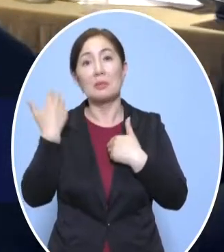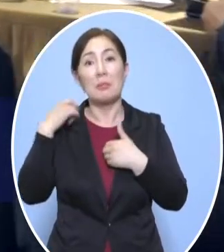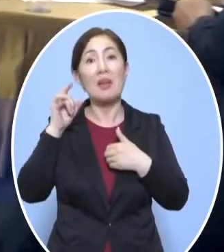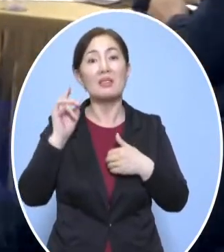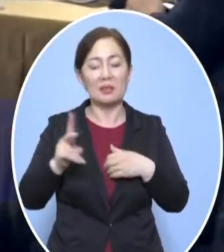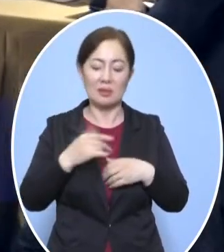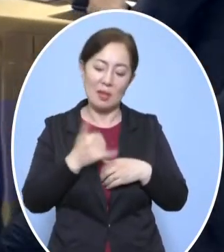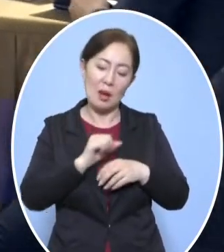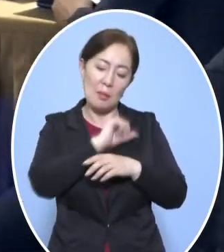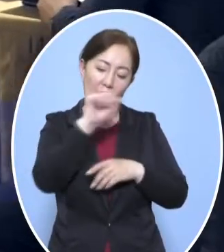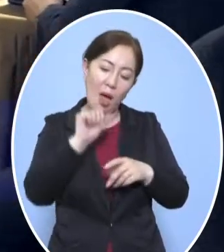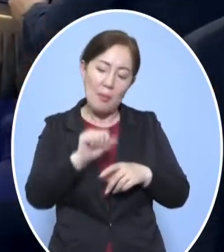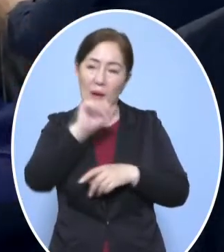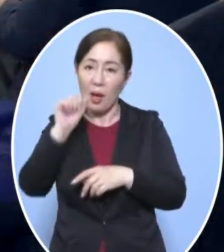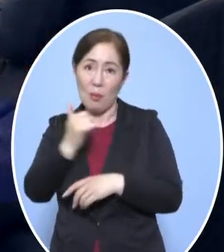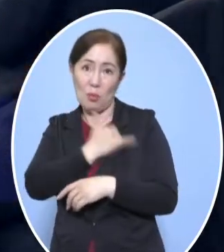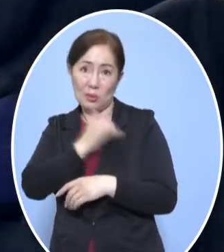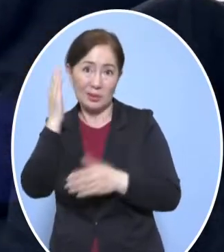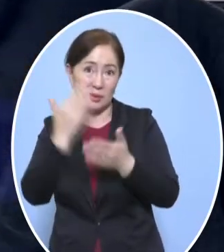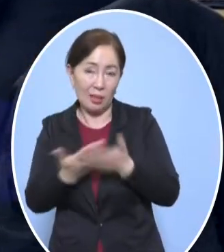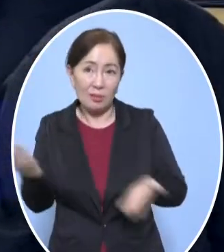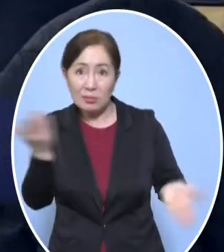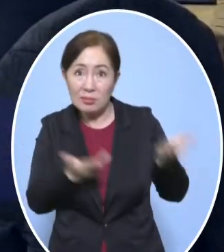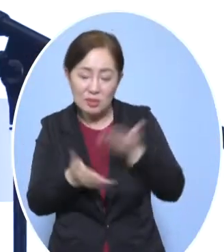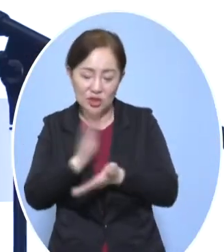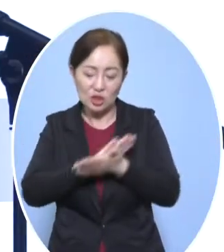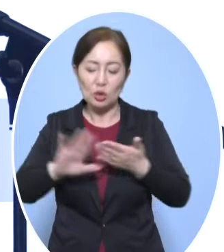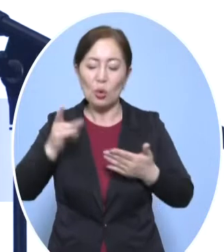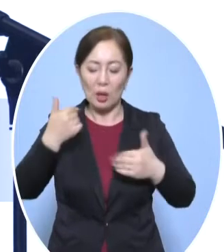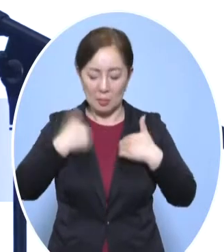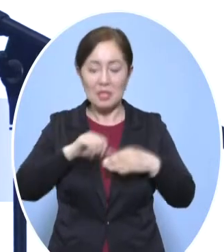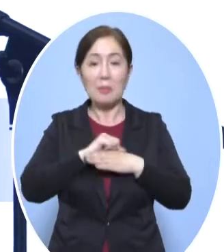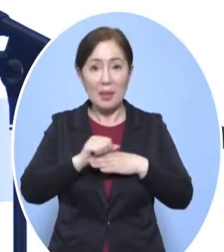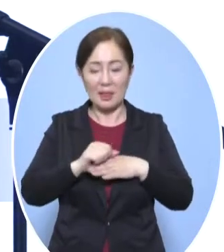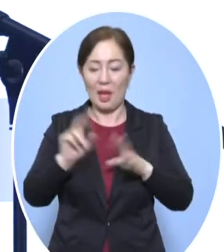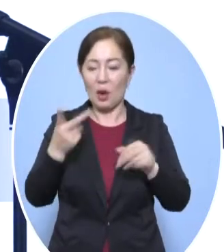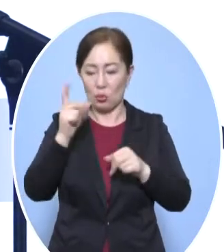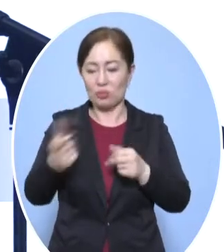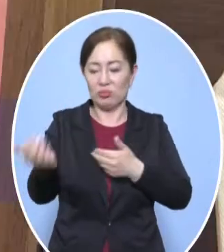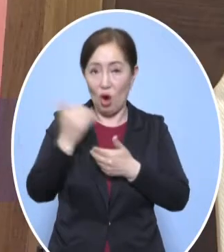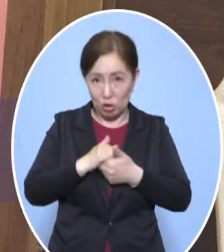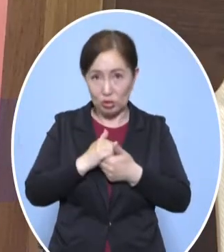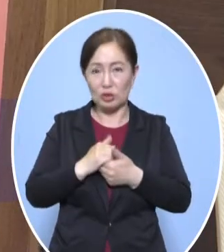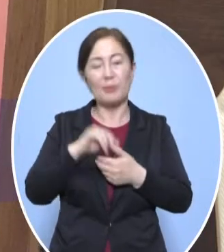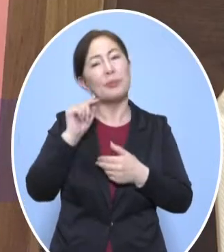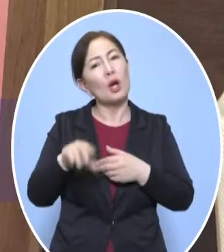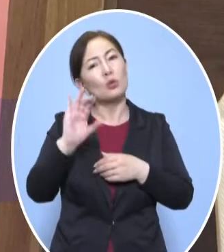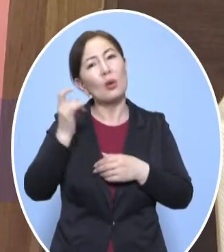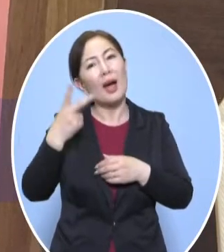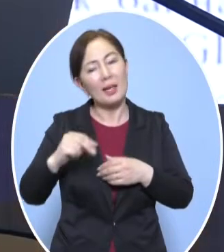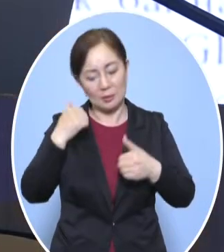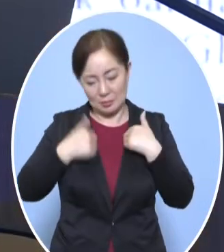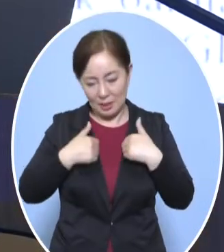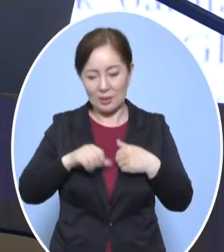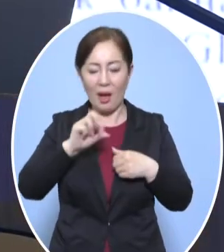бол за зарим аймгийн удирдлагуудаас гаргасан саналын дагуу шинээр сургагч багшаар бэлтгэгдэх 12 иргэн хамрагдсан юм а. За сургагч багш